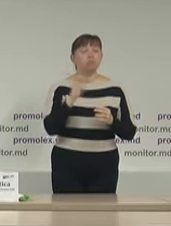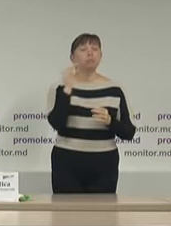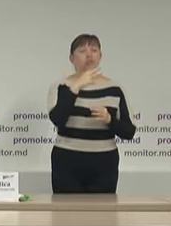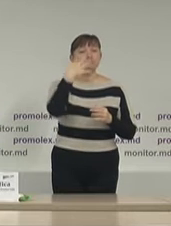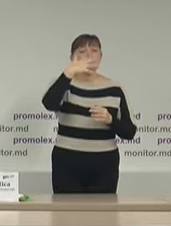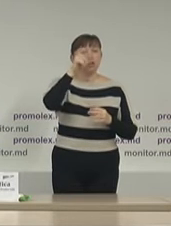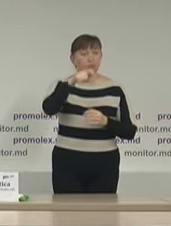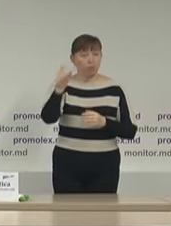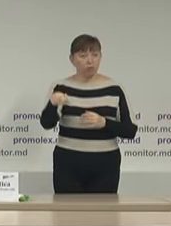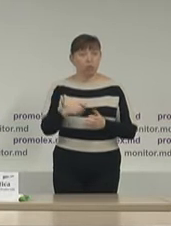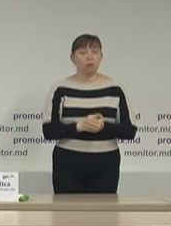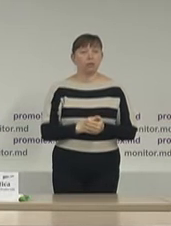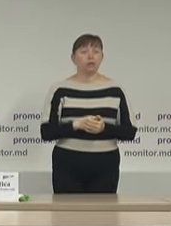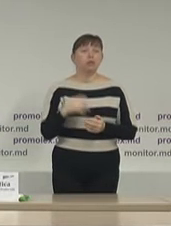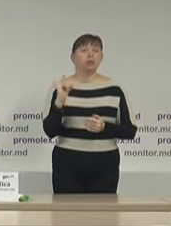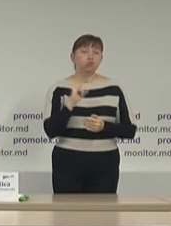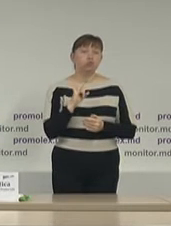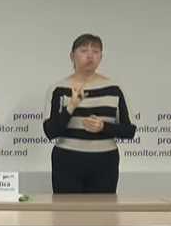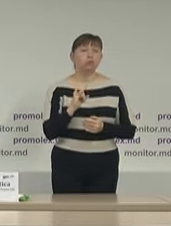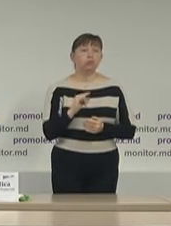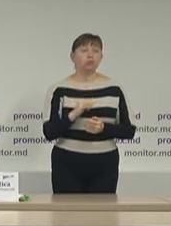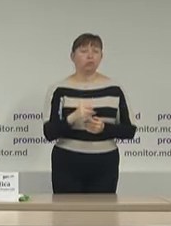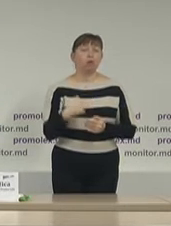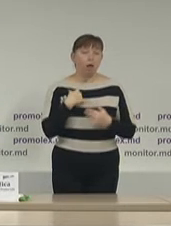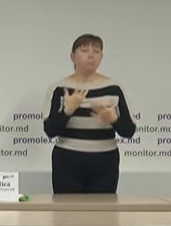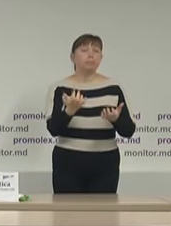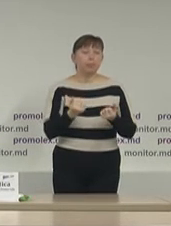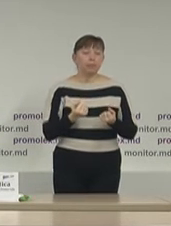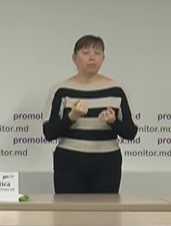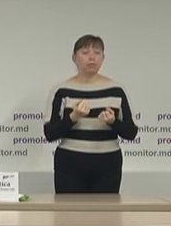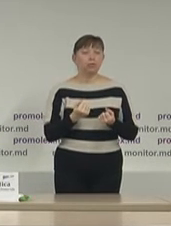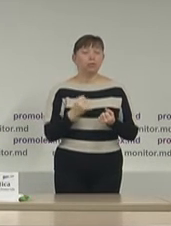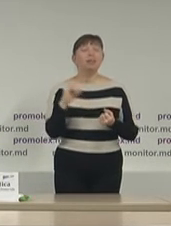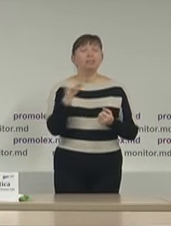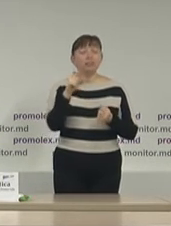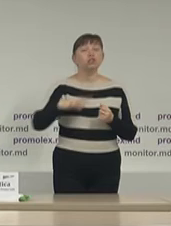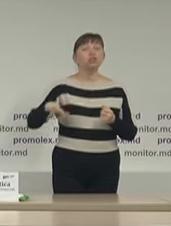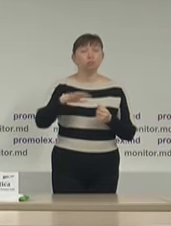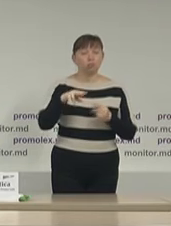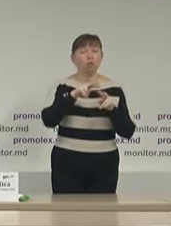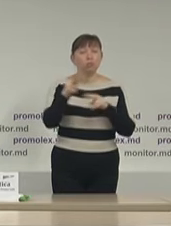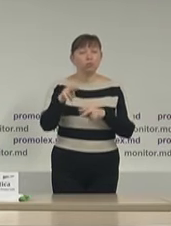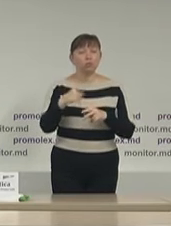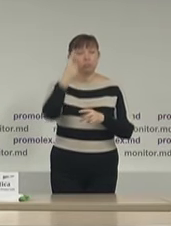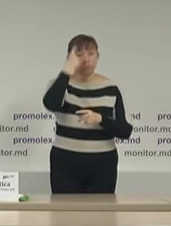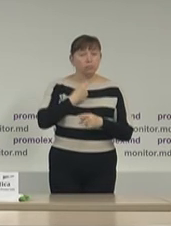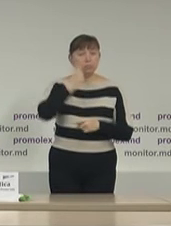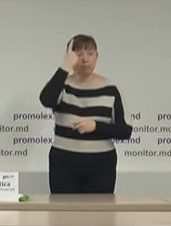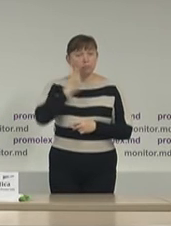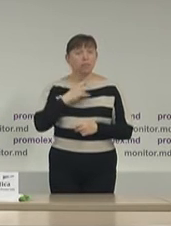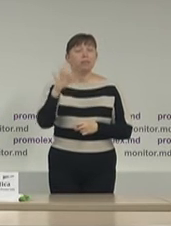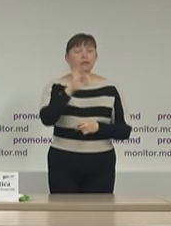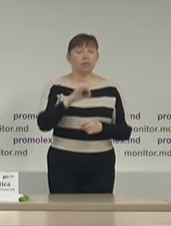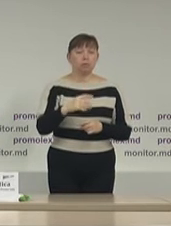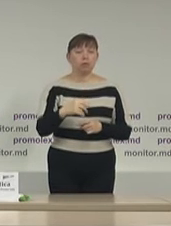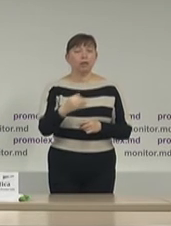persoane și am primit din teritoriul observatorii noștri semnale despre